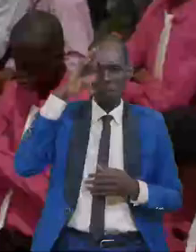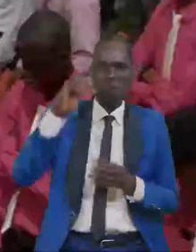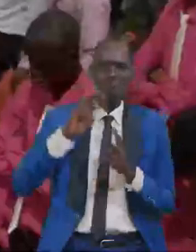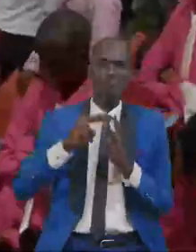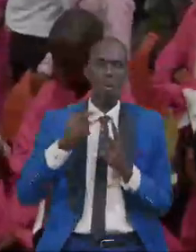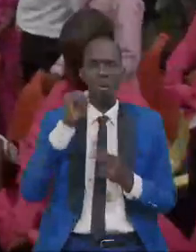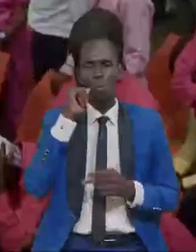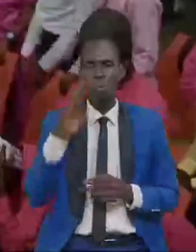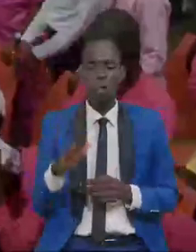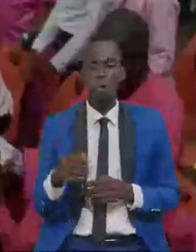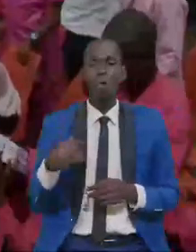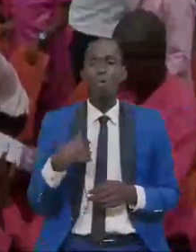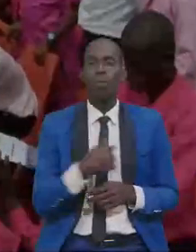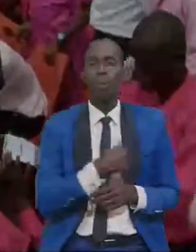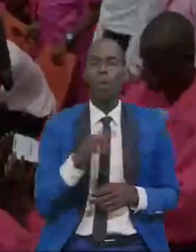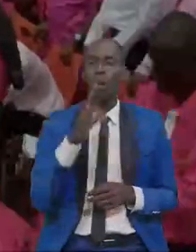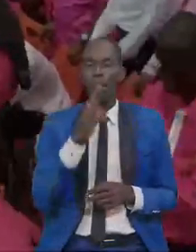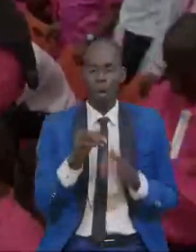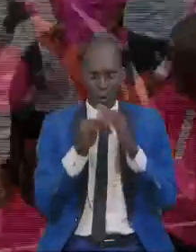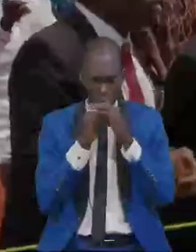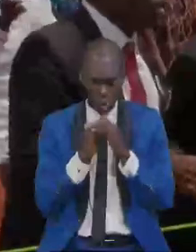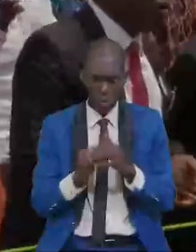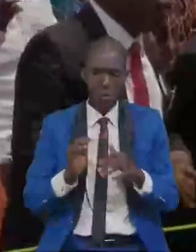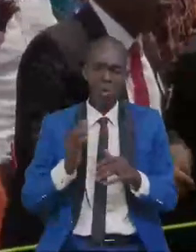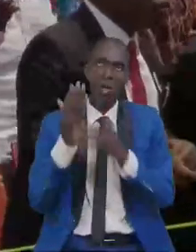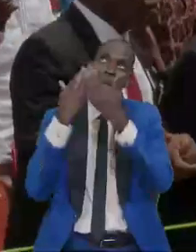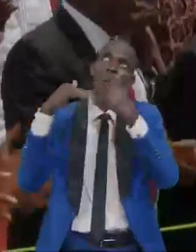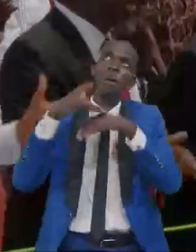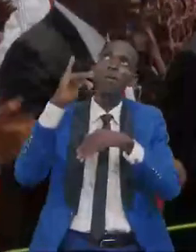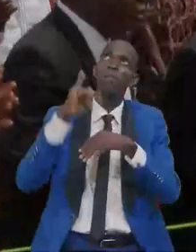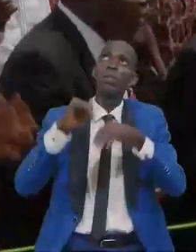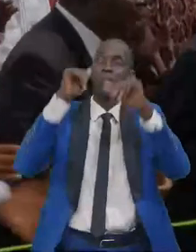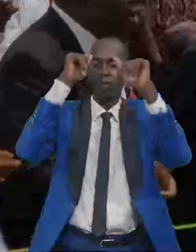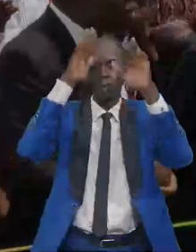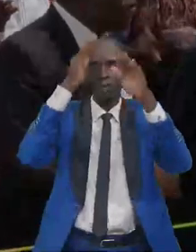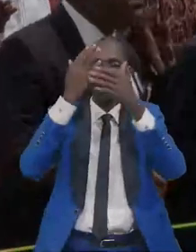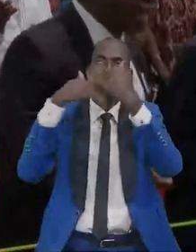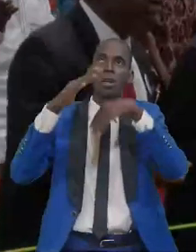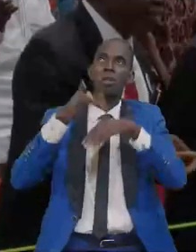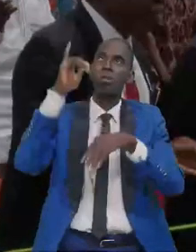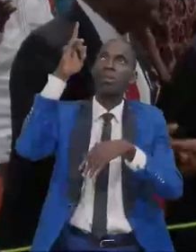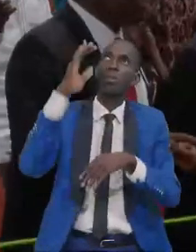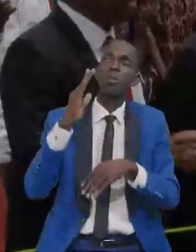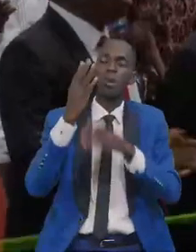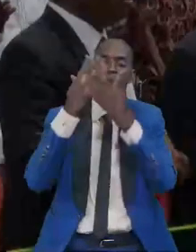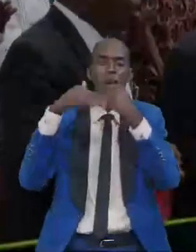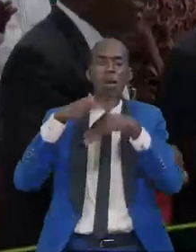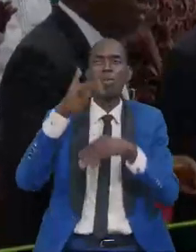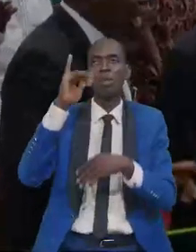Satan ou les femmes inspirées par Satan. Nous adorons notre Dieu céleste, notre Christ